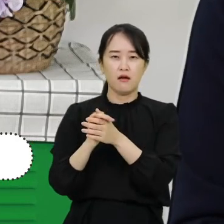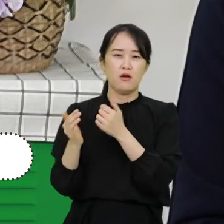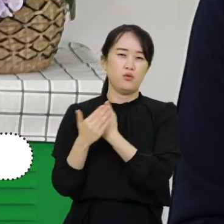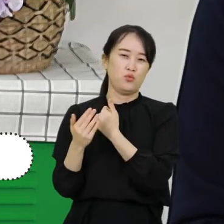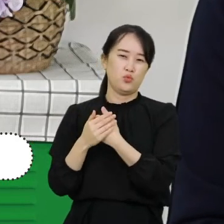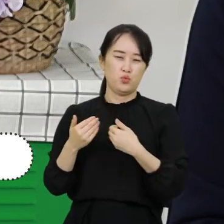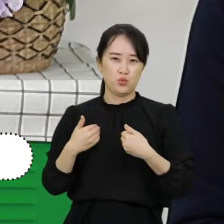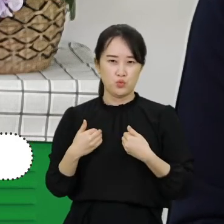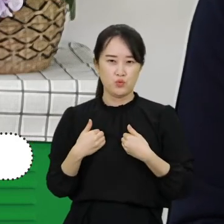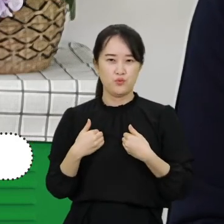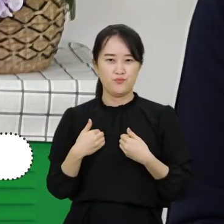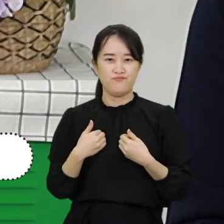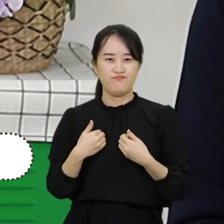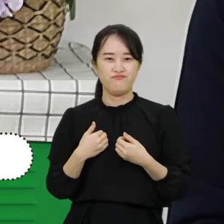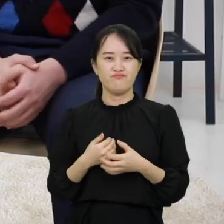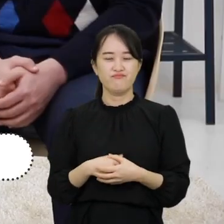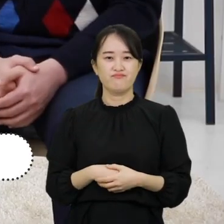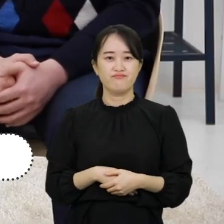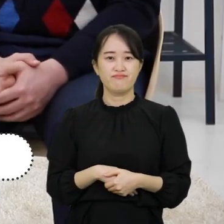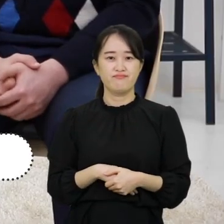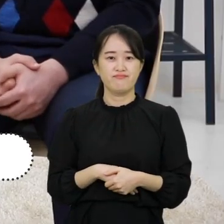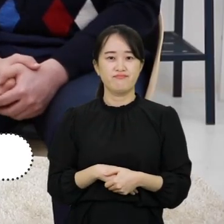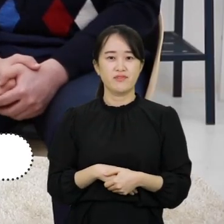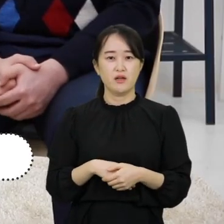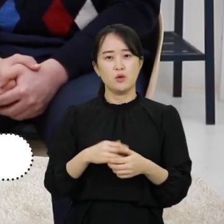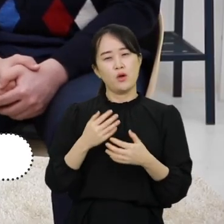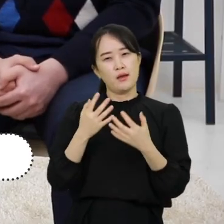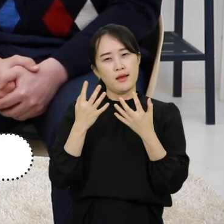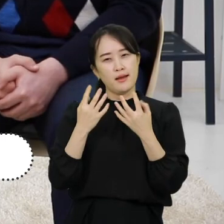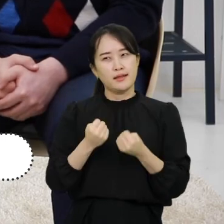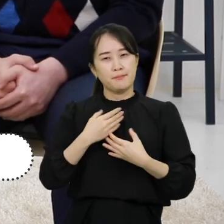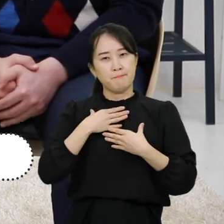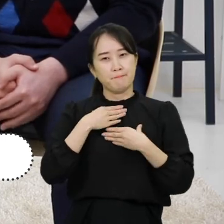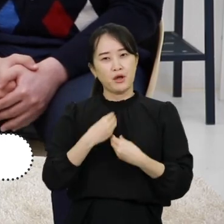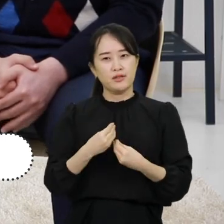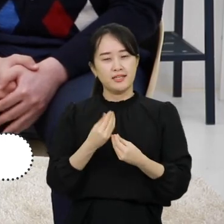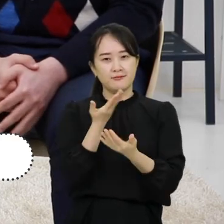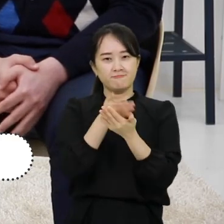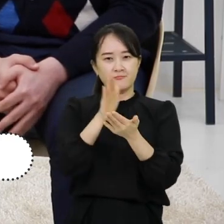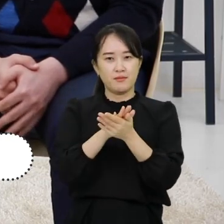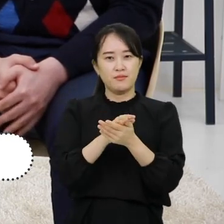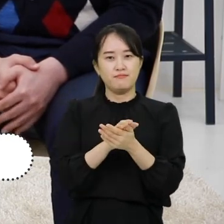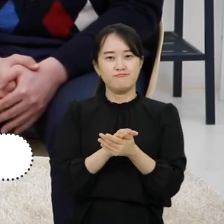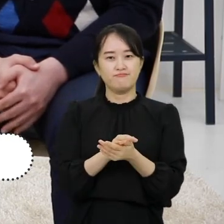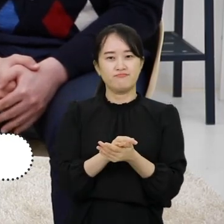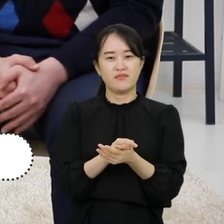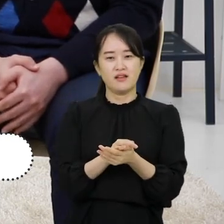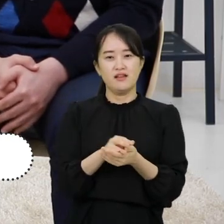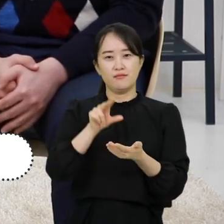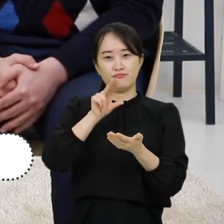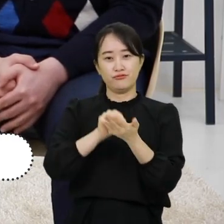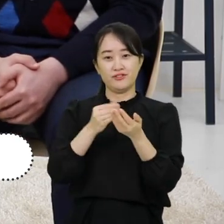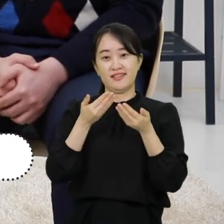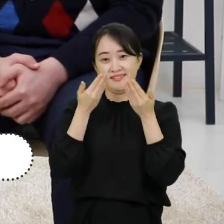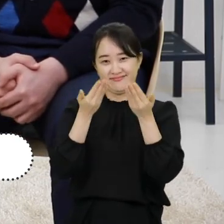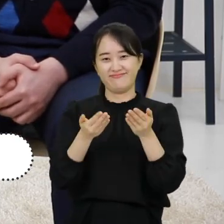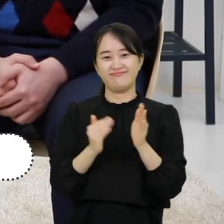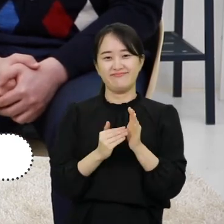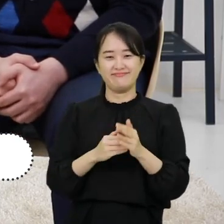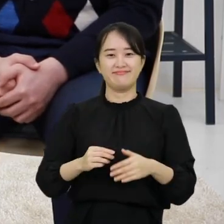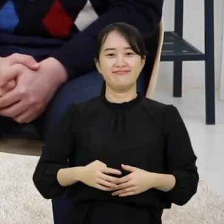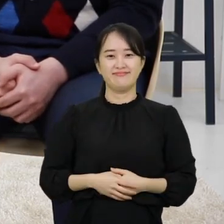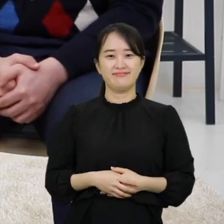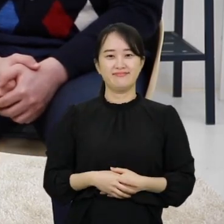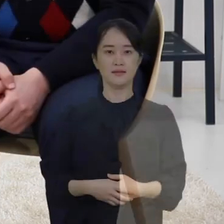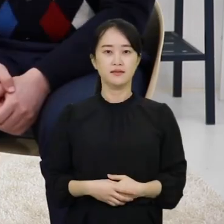받거나 요래야 되는 상황들이 많이 생기는데 이런 것들이 더 많이 좀 편의가 개선이 되기를 바라면서 문제